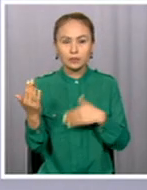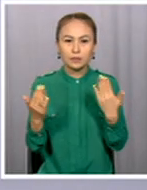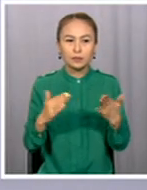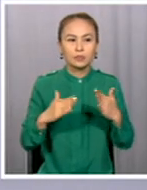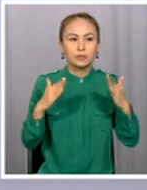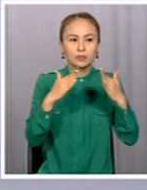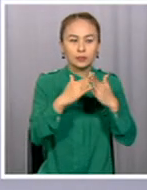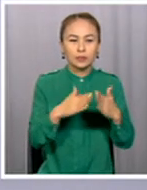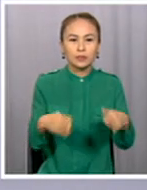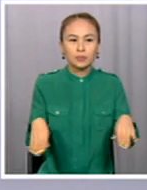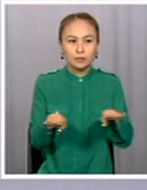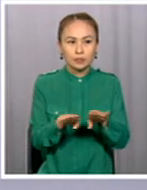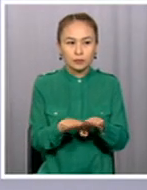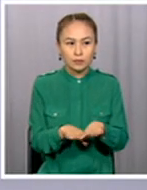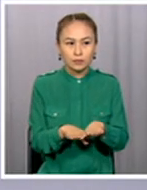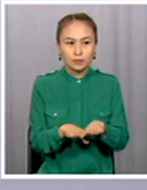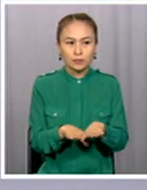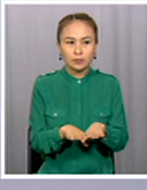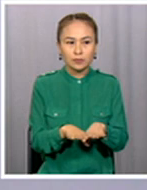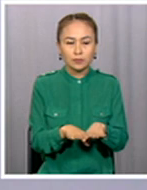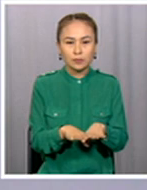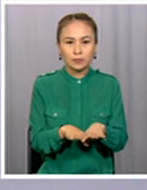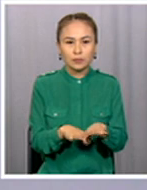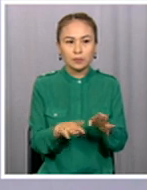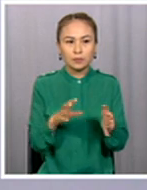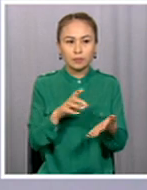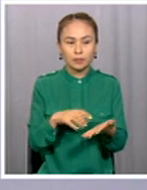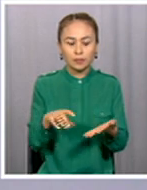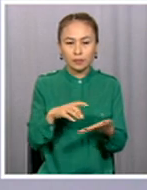бұрышындағы жабу батырмасын басу.